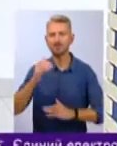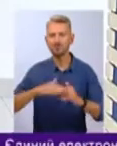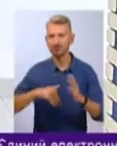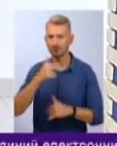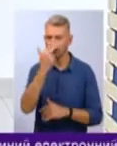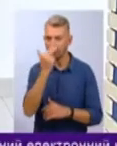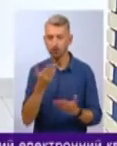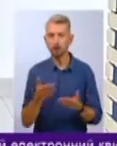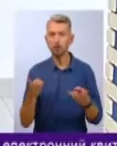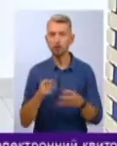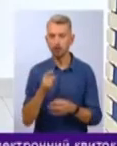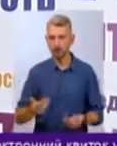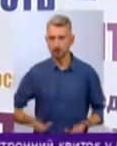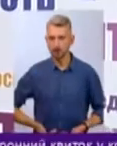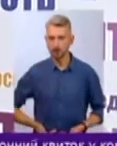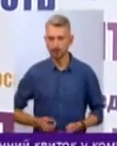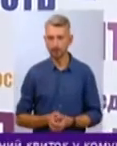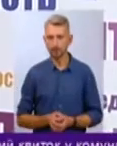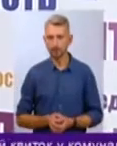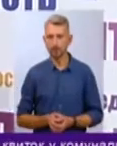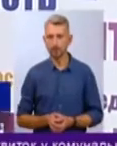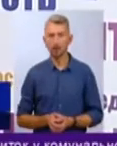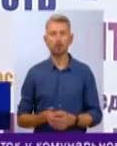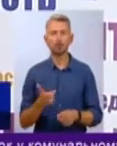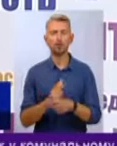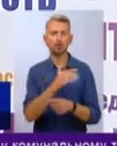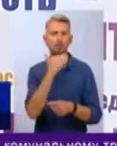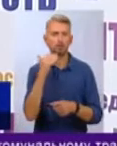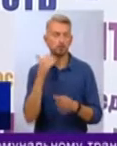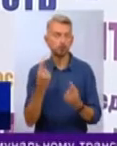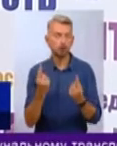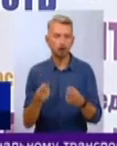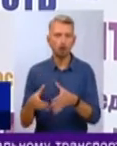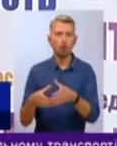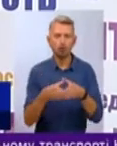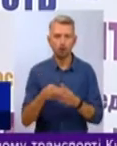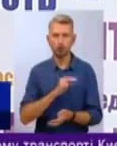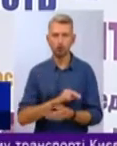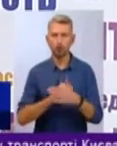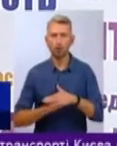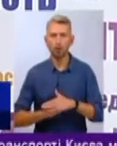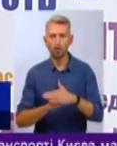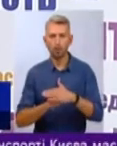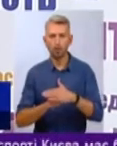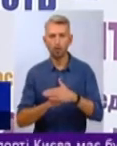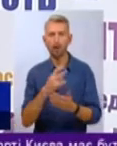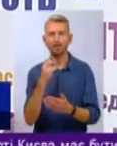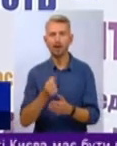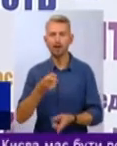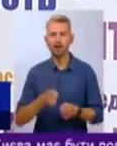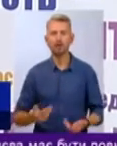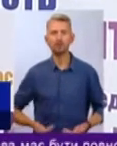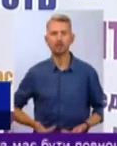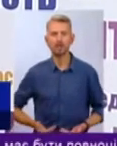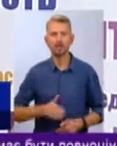які знадобляться їй у житті. Величезна кількість командної роботи, опора на реальні